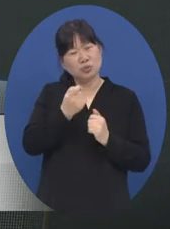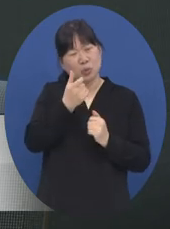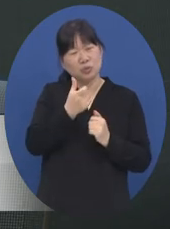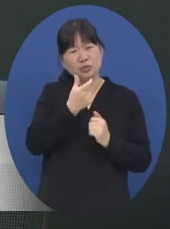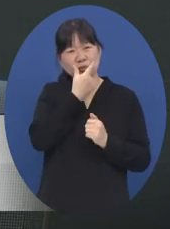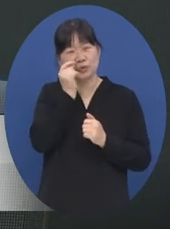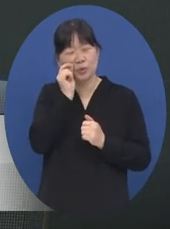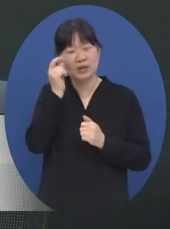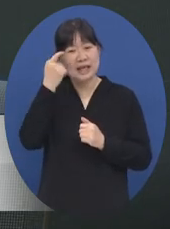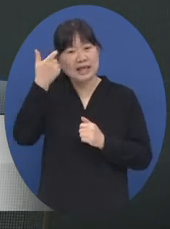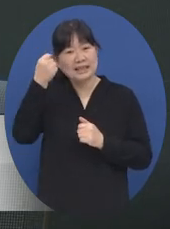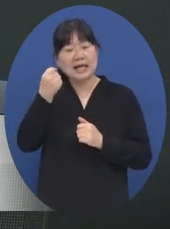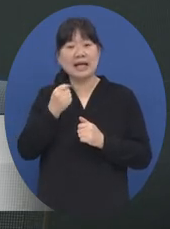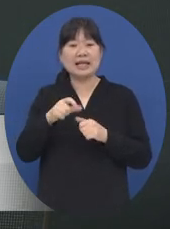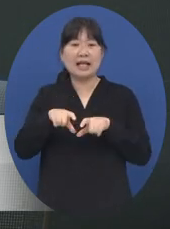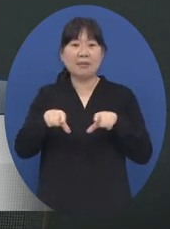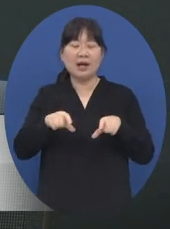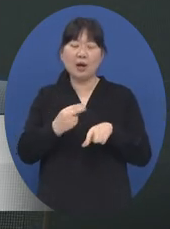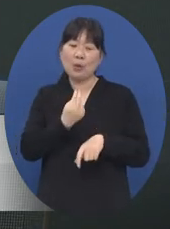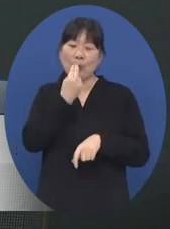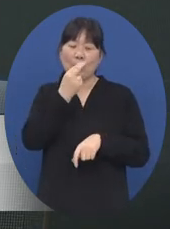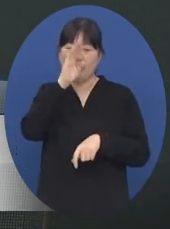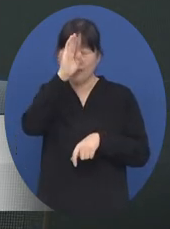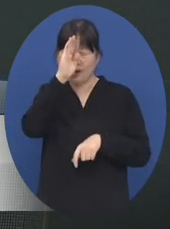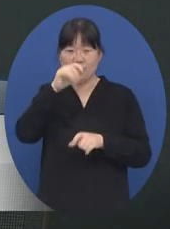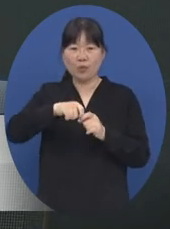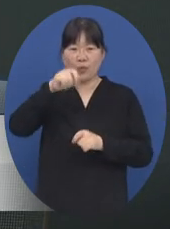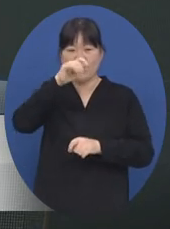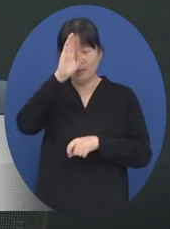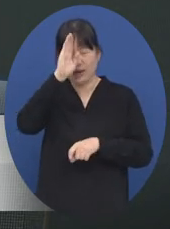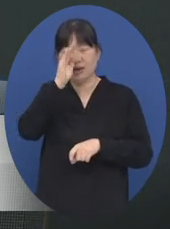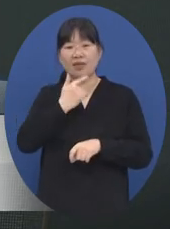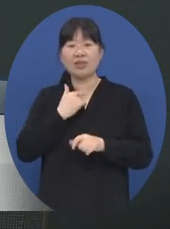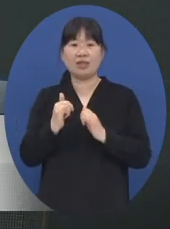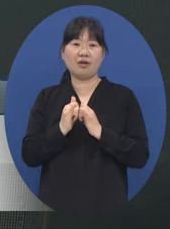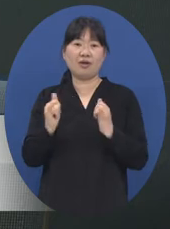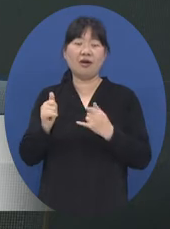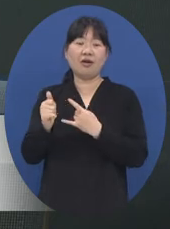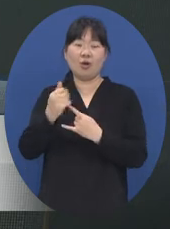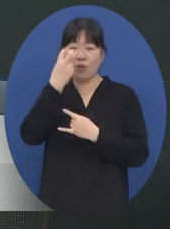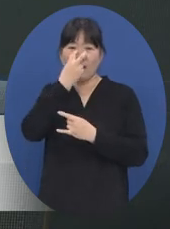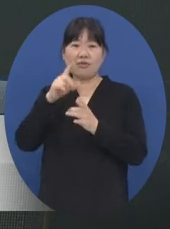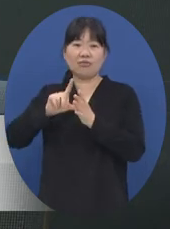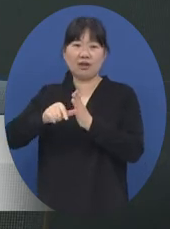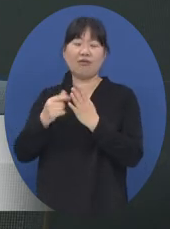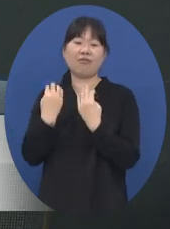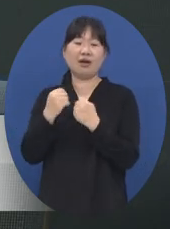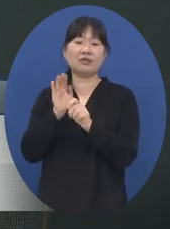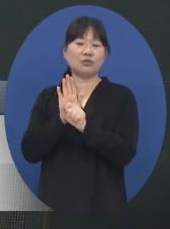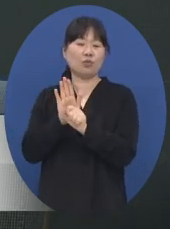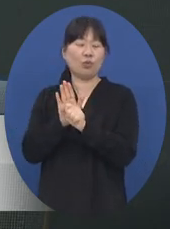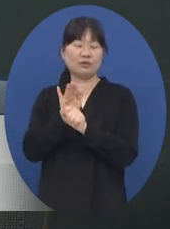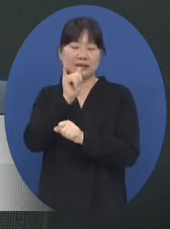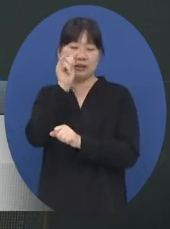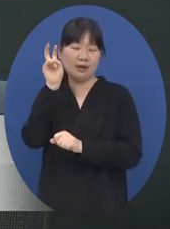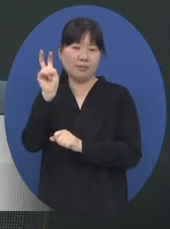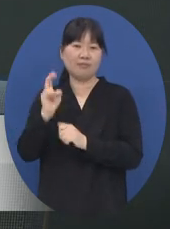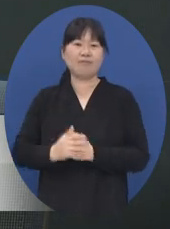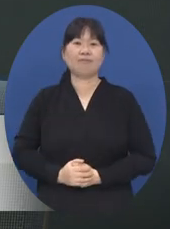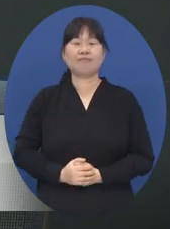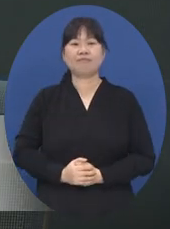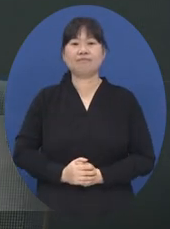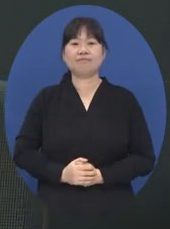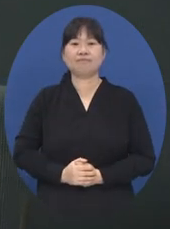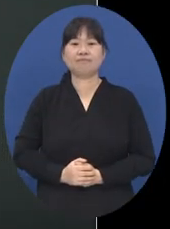소홀했다고 할수 있는 일반 호흡기 환자라든지 만성 질환자 이런 환자 관리에 있어서도 많은 성과를 또 거둘 수